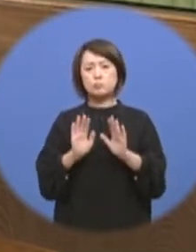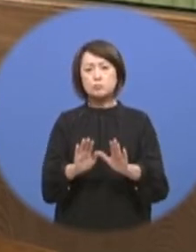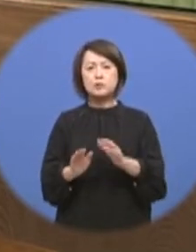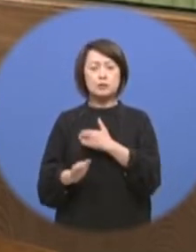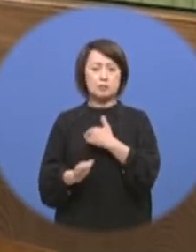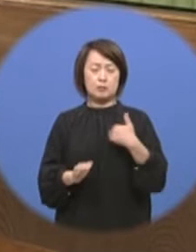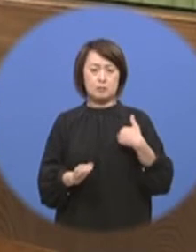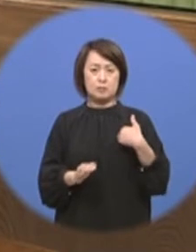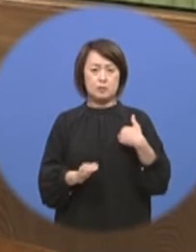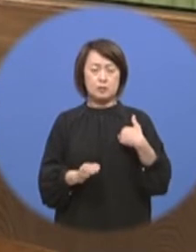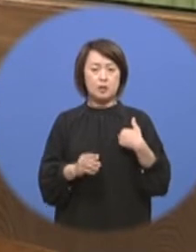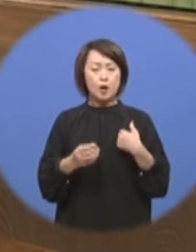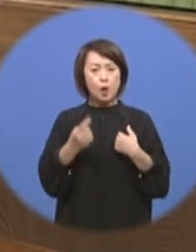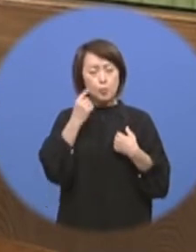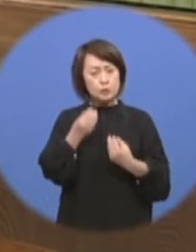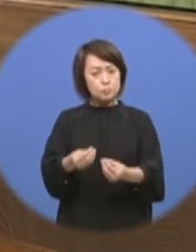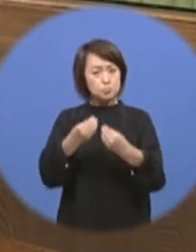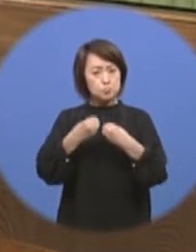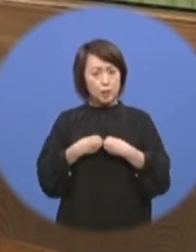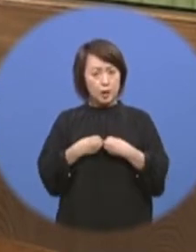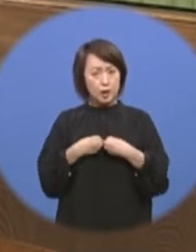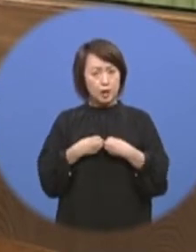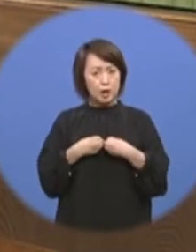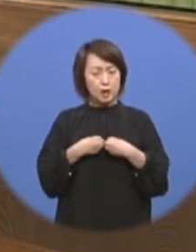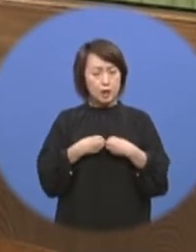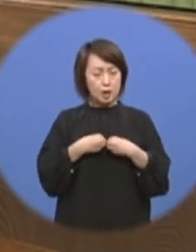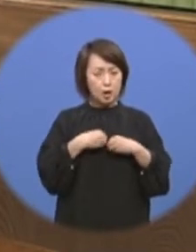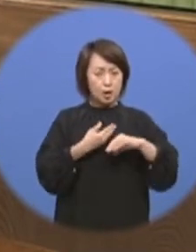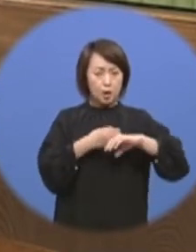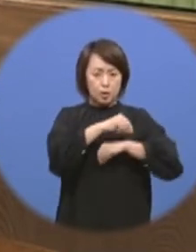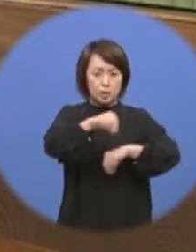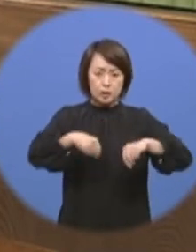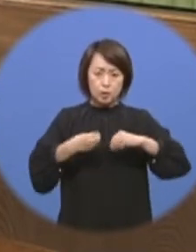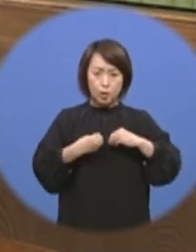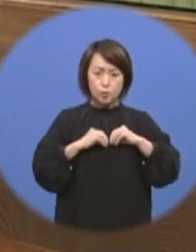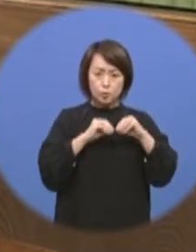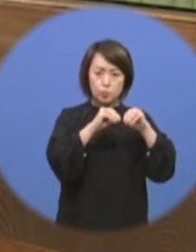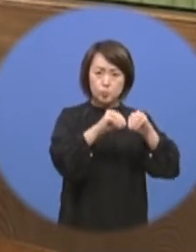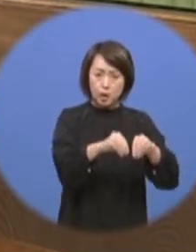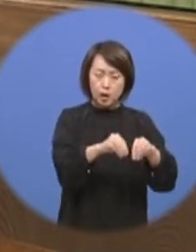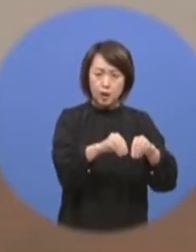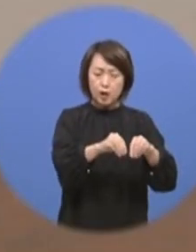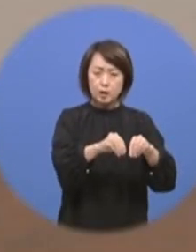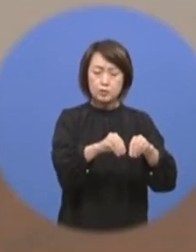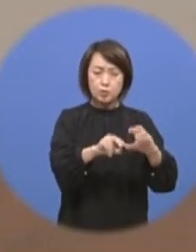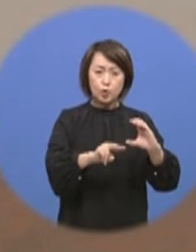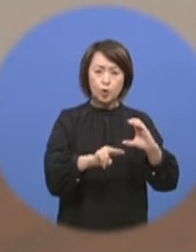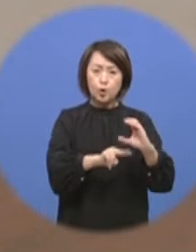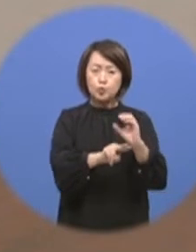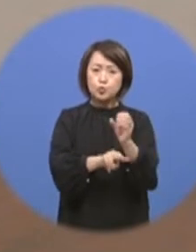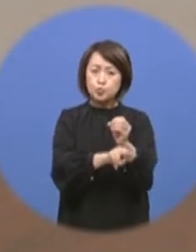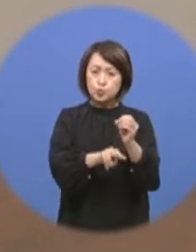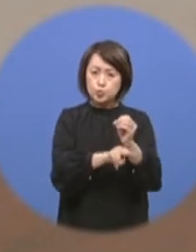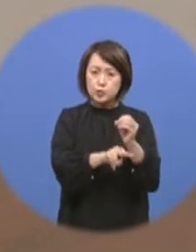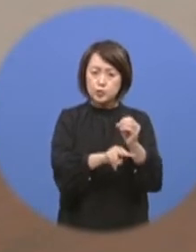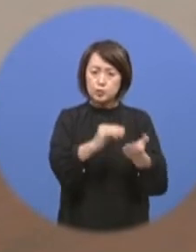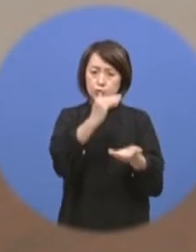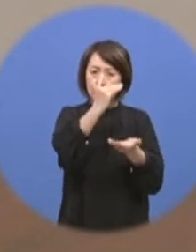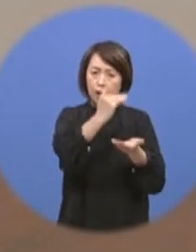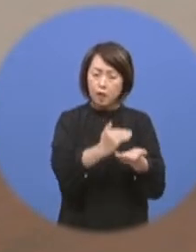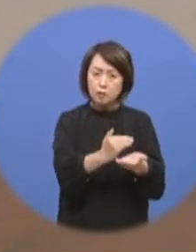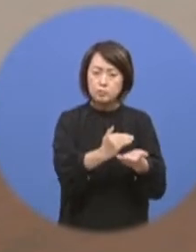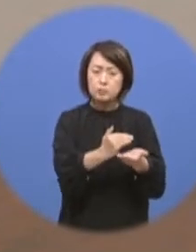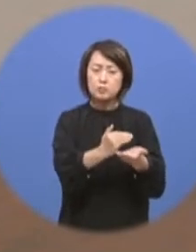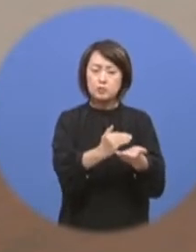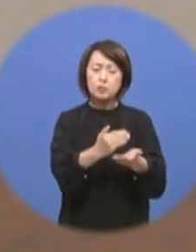はする可能性があるんだけど人に感染させるウイルスようっていうのはずいぶんかの少なくなるということなん